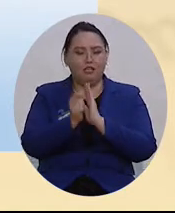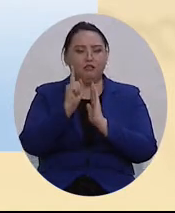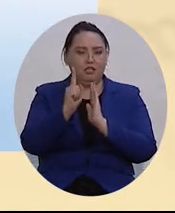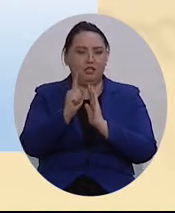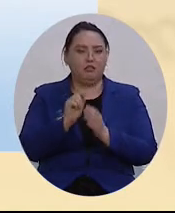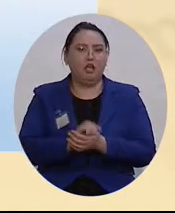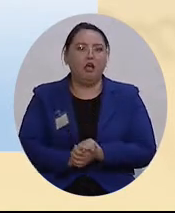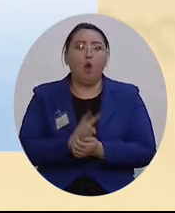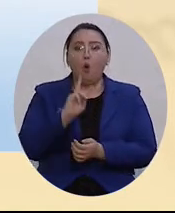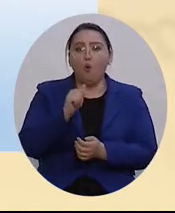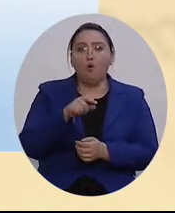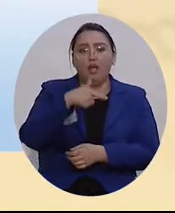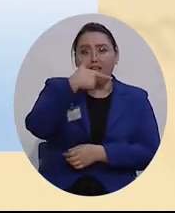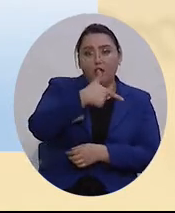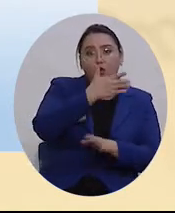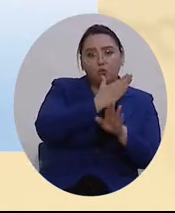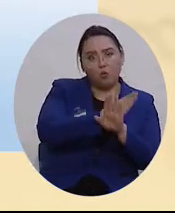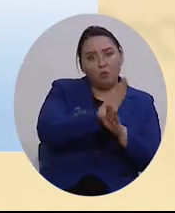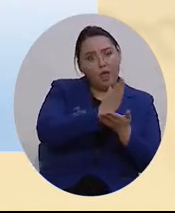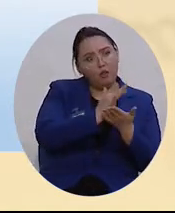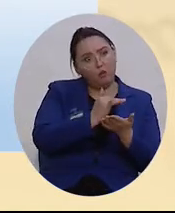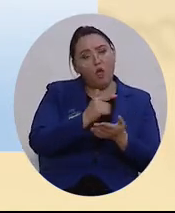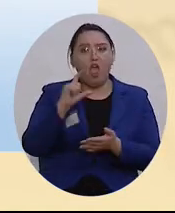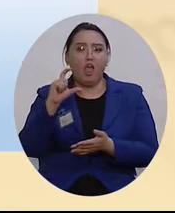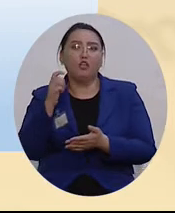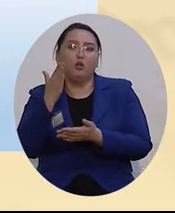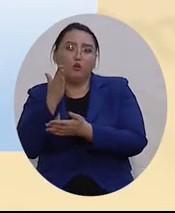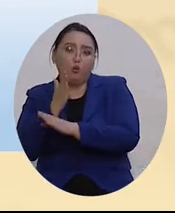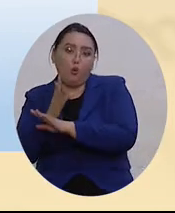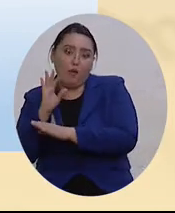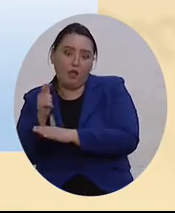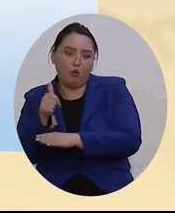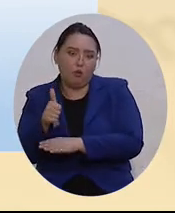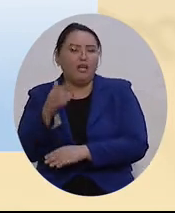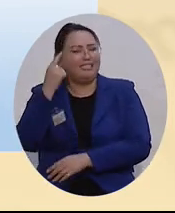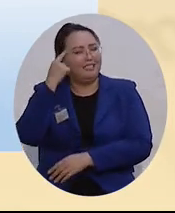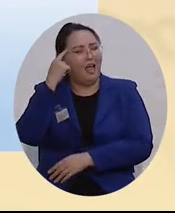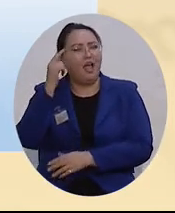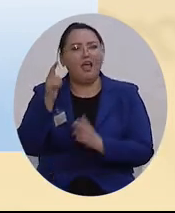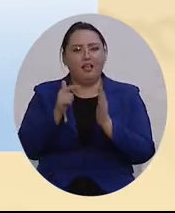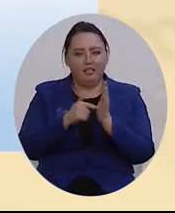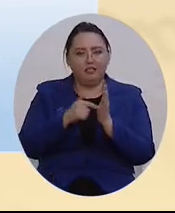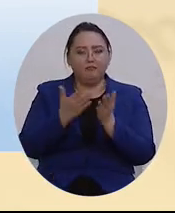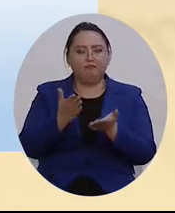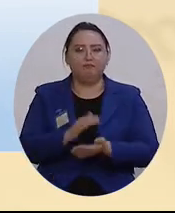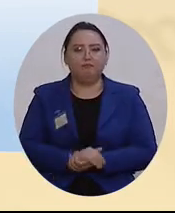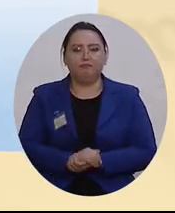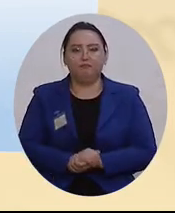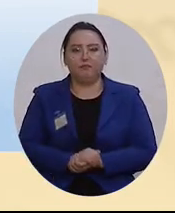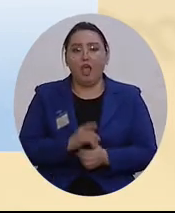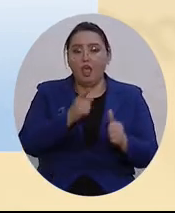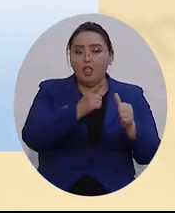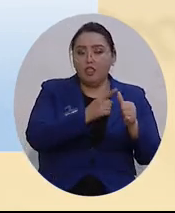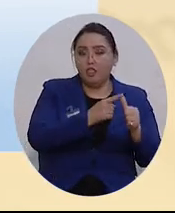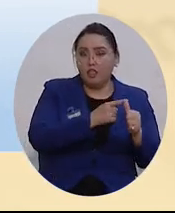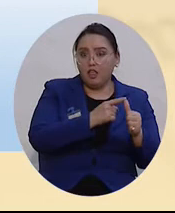төгссөн байх уу, гүйвэлгчээр төгссөн байх уу гэдгээ сайн санаарай. За дараагийн нэг чухал зүйл бол нэр ба үеийн нөхцөлийг таних.